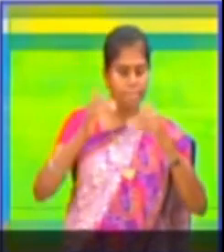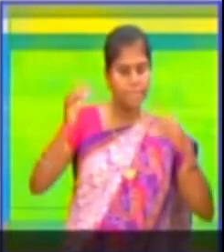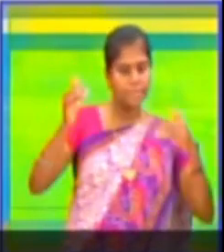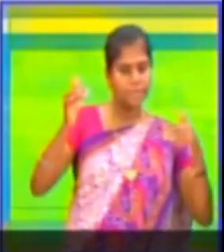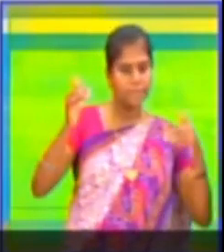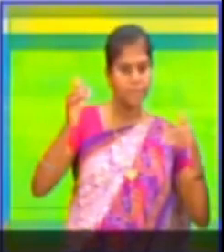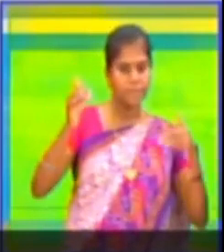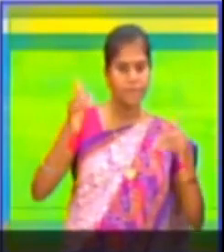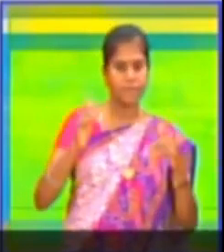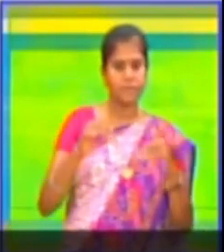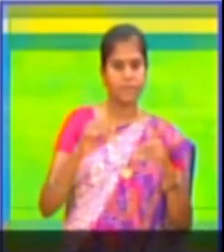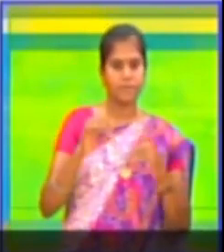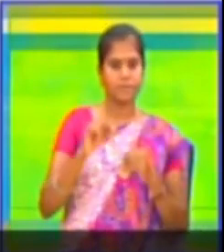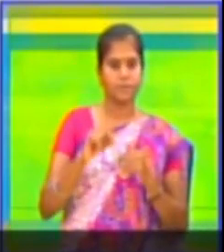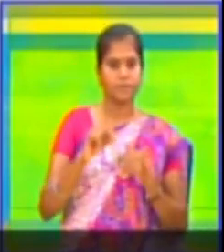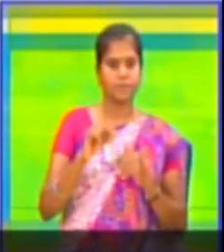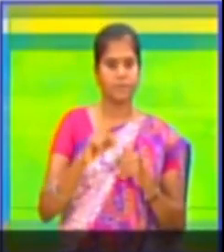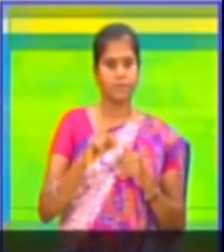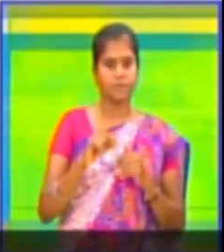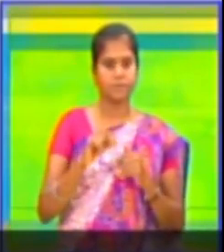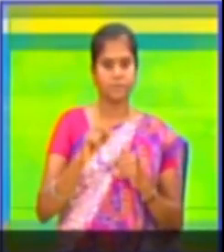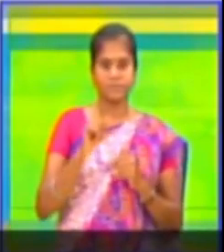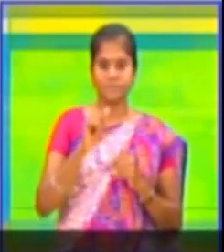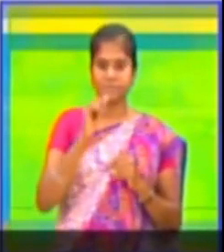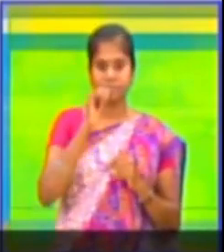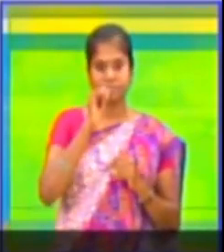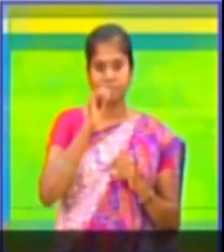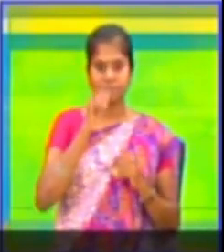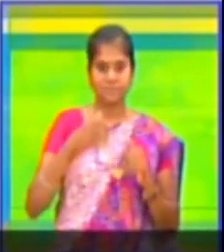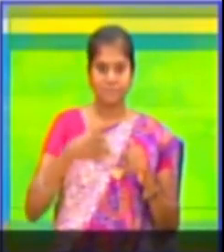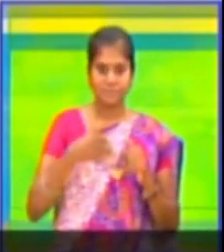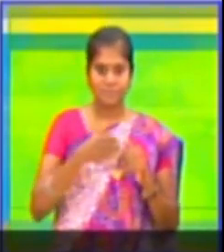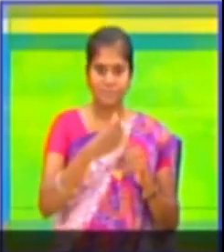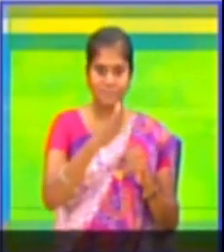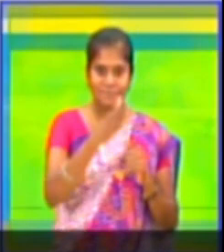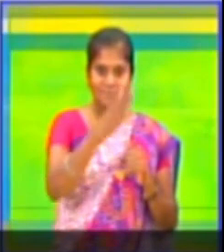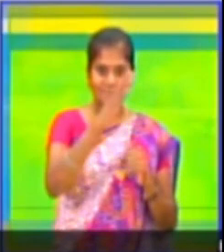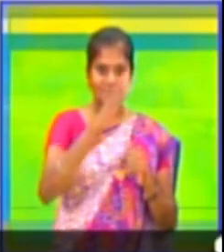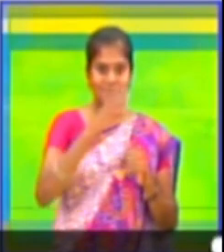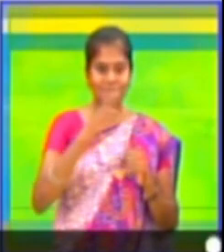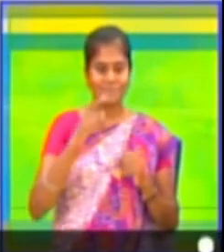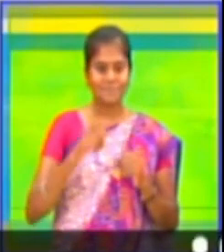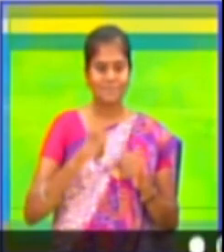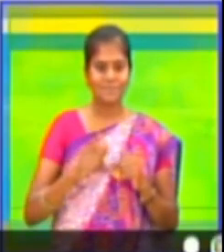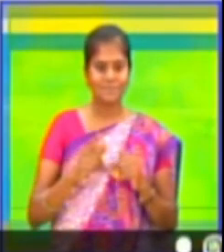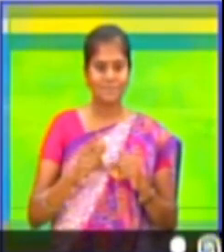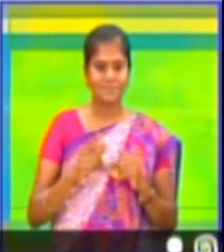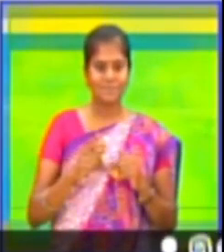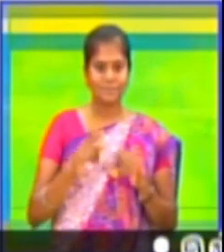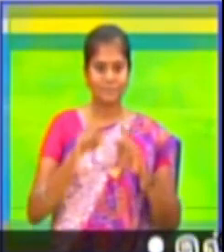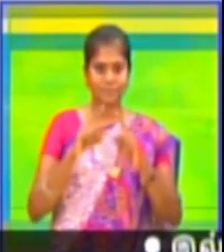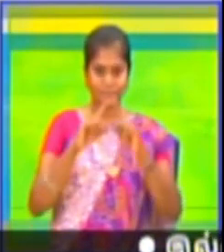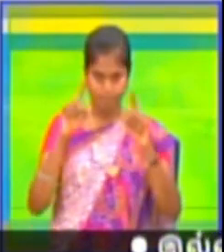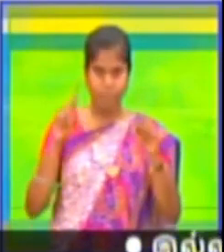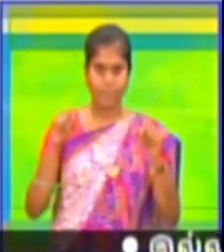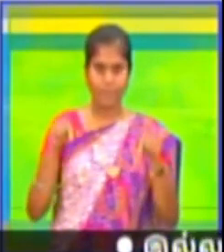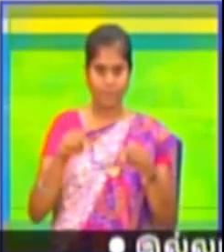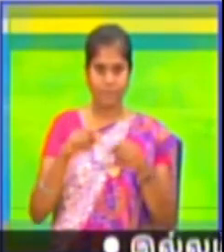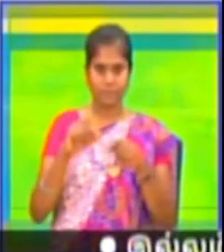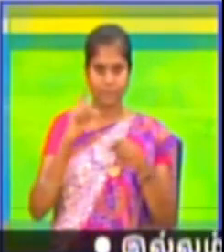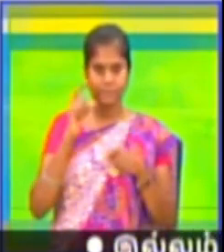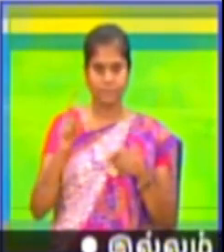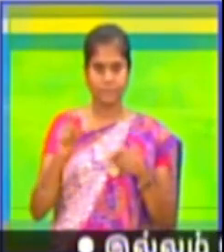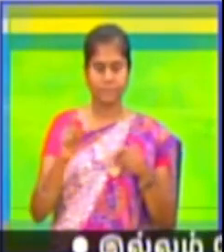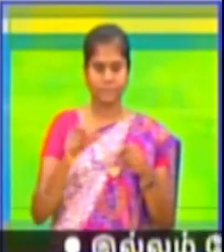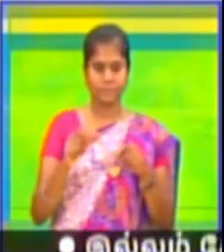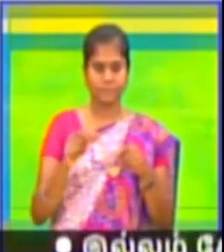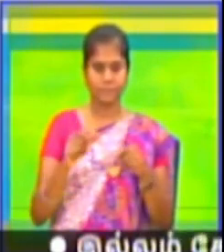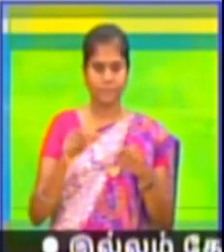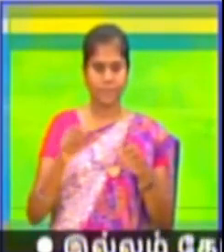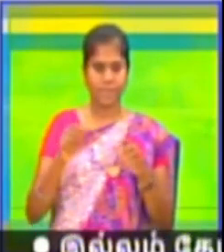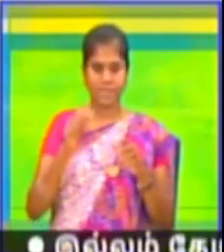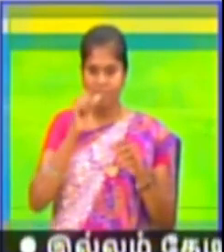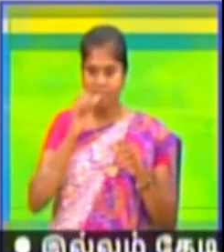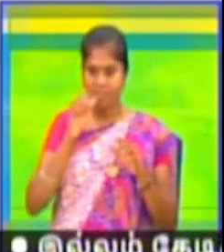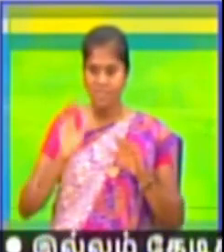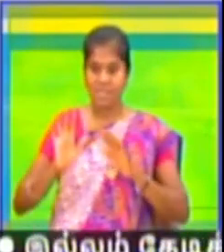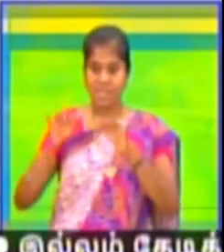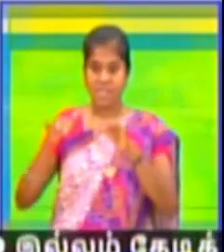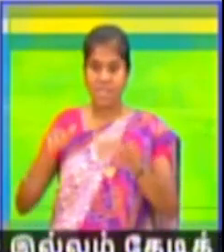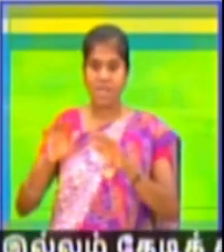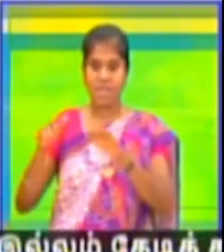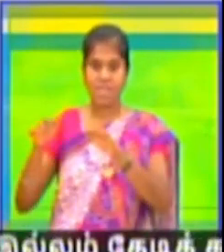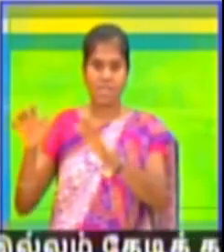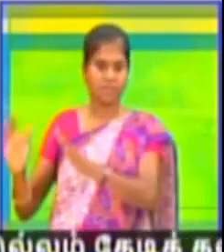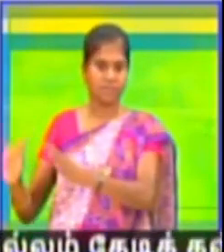நீர்சந்தி. படத்தில் பார்க்குறீங்கம்மா, ஆர்க்டிக்ங்கிறது ஒரு பெருங்கடல், பசிபிக்ங்கிறது ஒரு